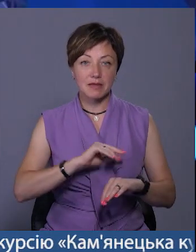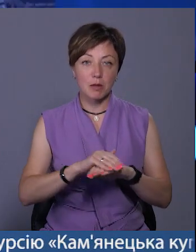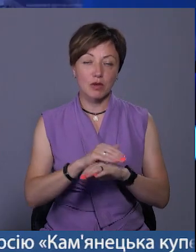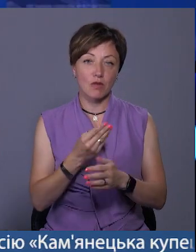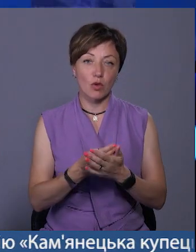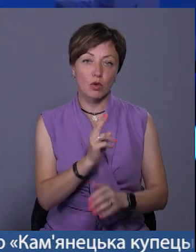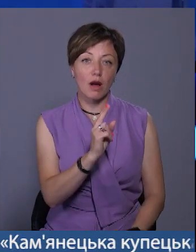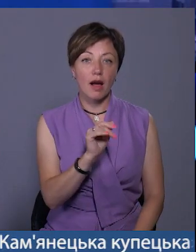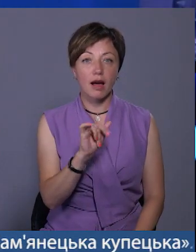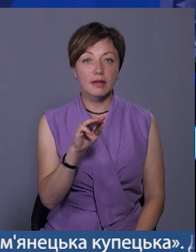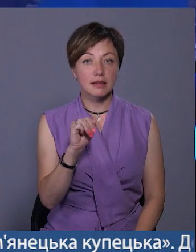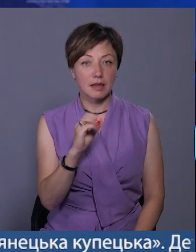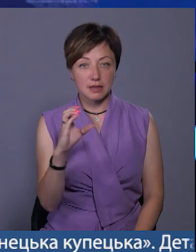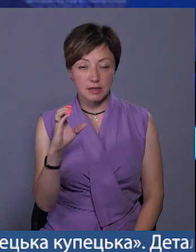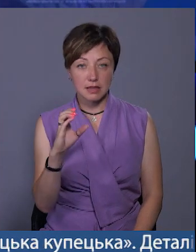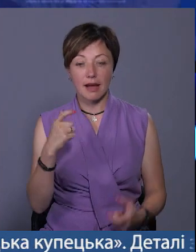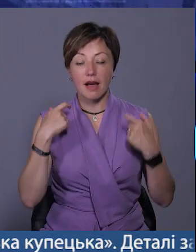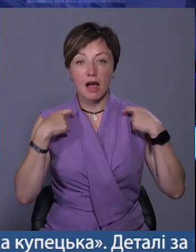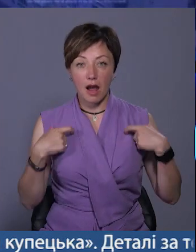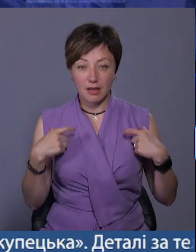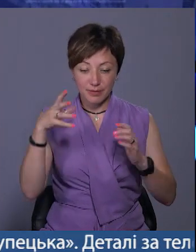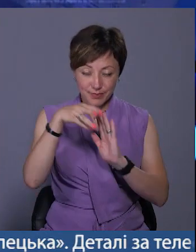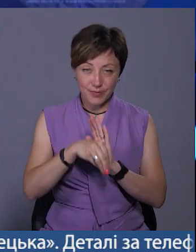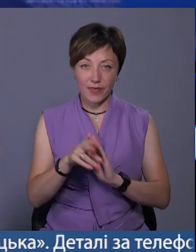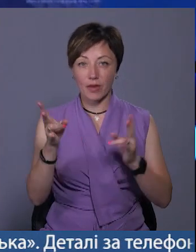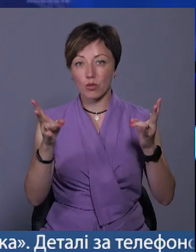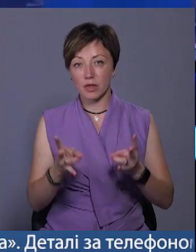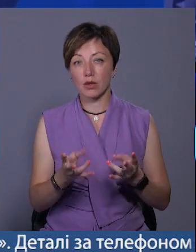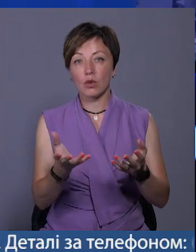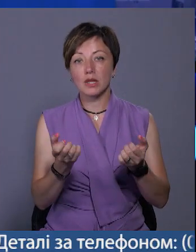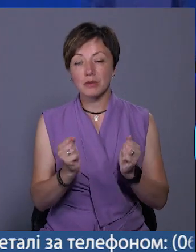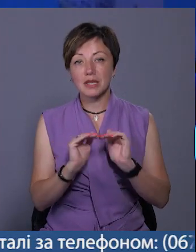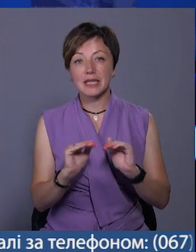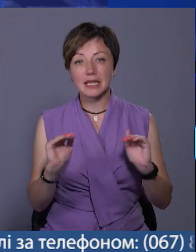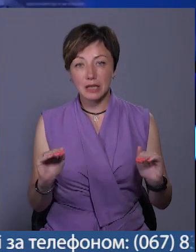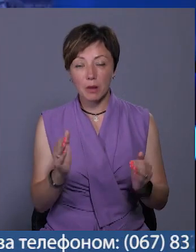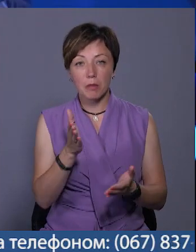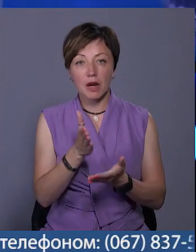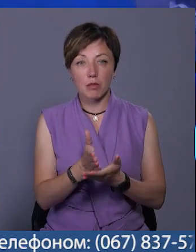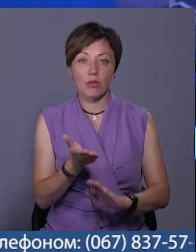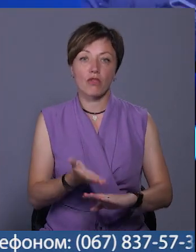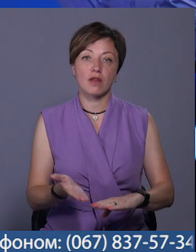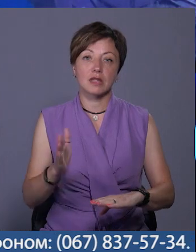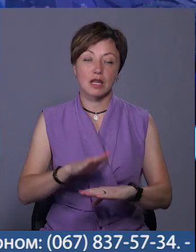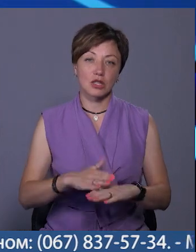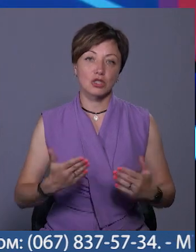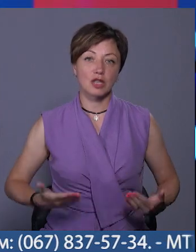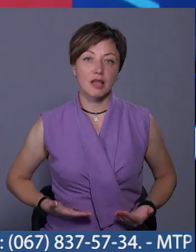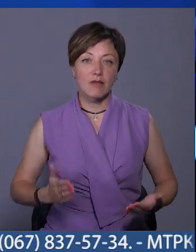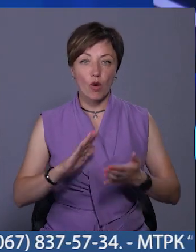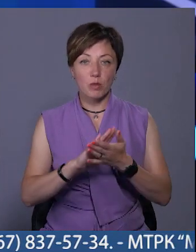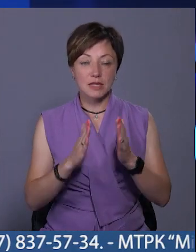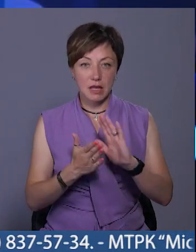фонду «Карітас». Ранці з усім необхідним для навчання отримують ті школярі, які перебувають у складних життєвих